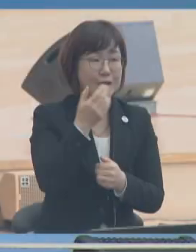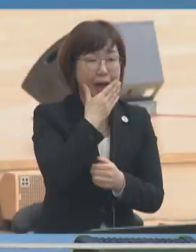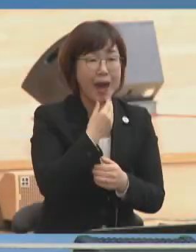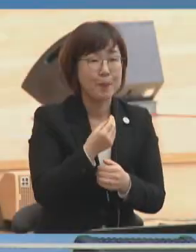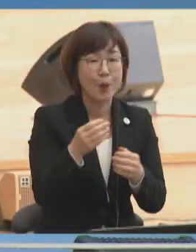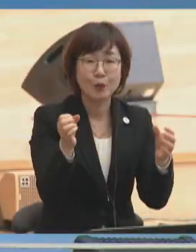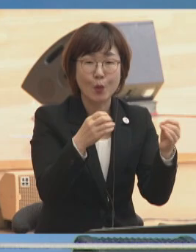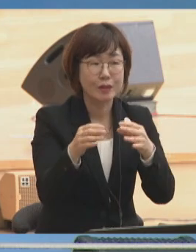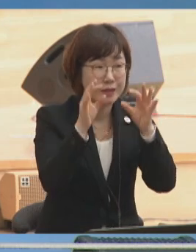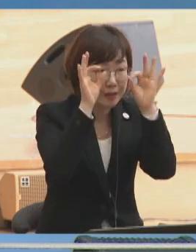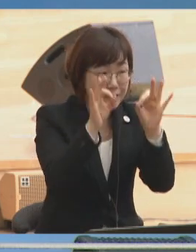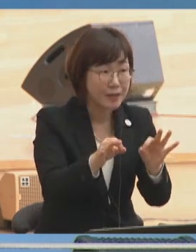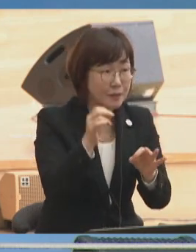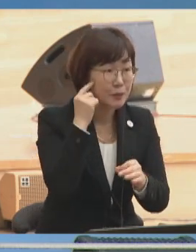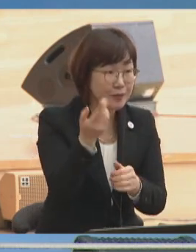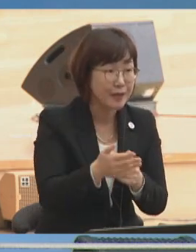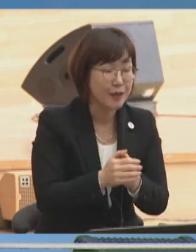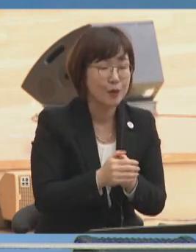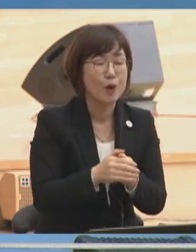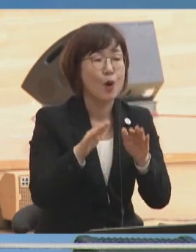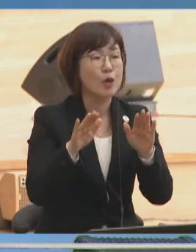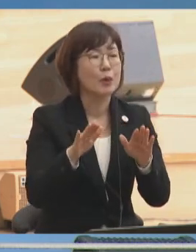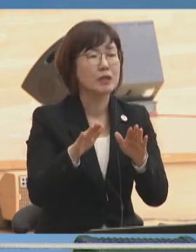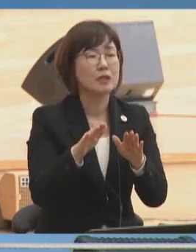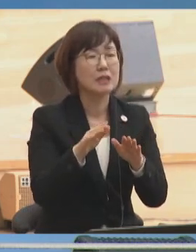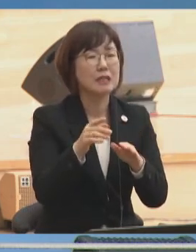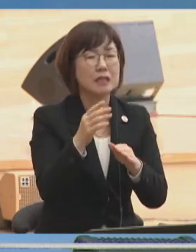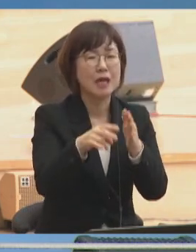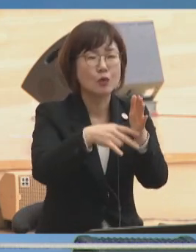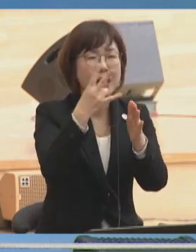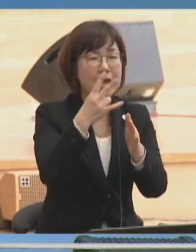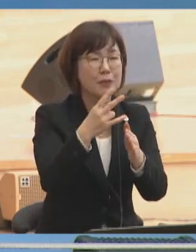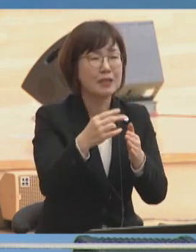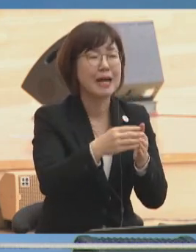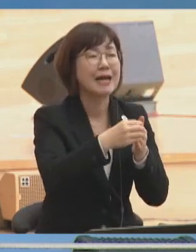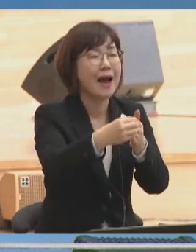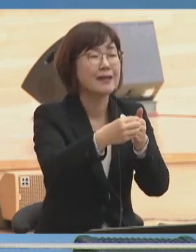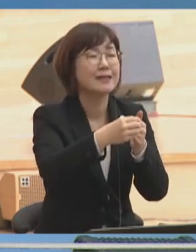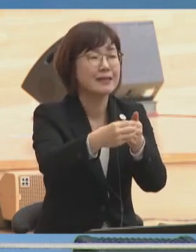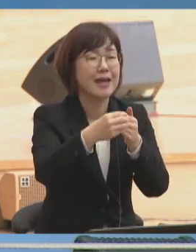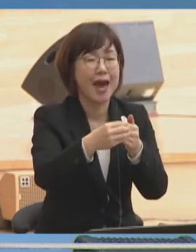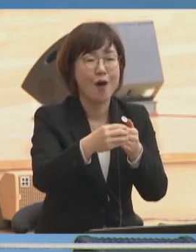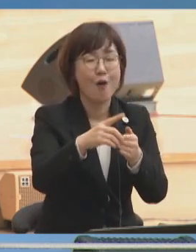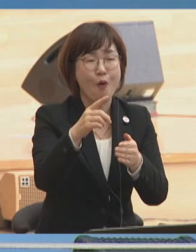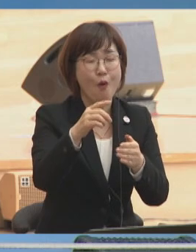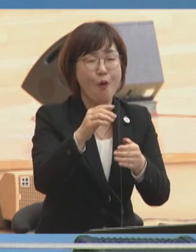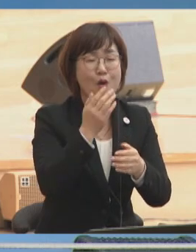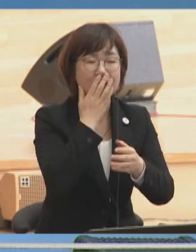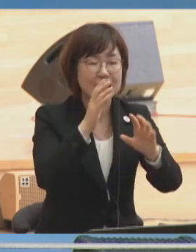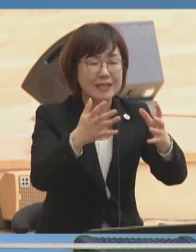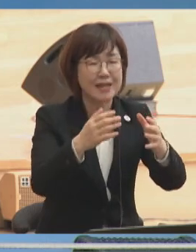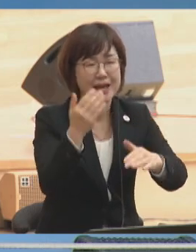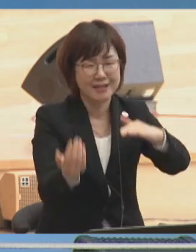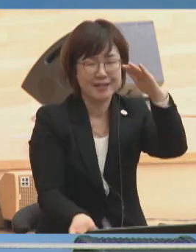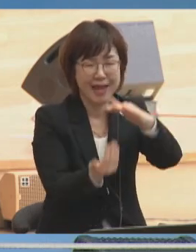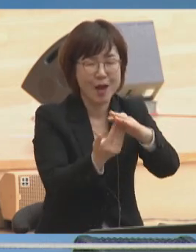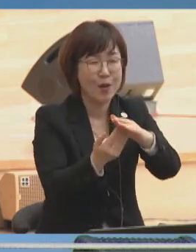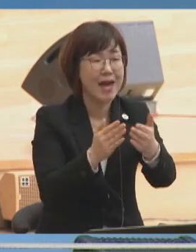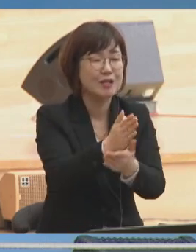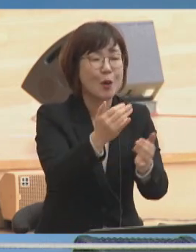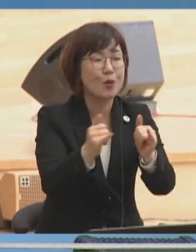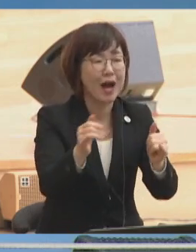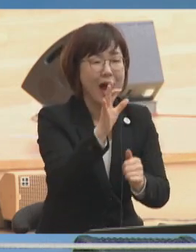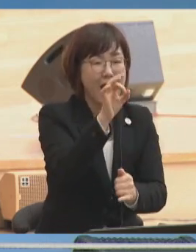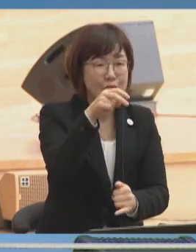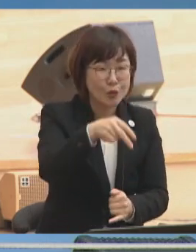보셨나요? 이번에는 성지를 안내해 주신 이 이스라엘 최고의 전문가 유병성 목사님을